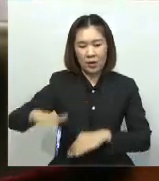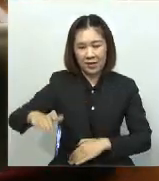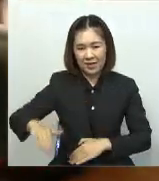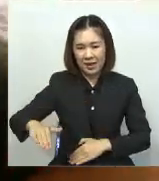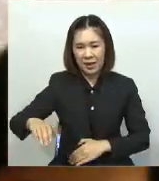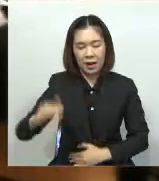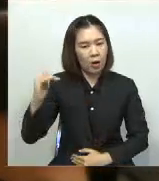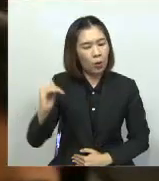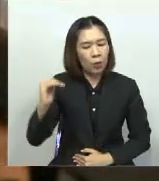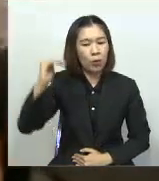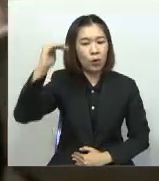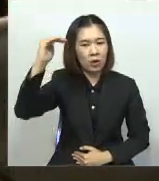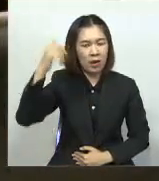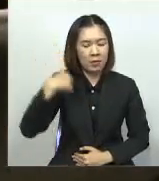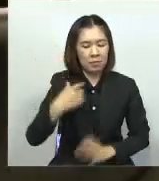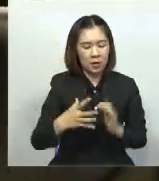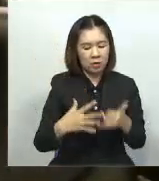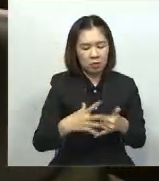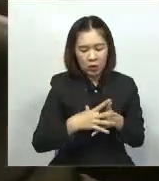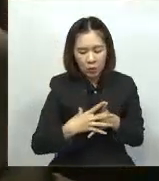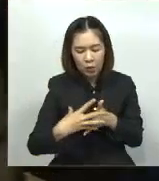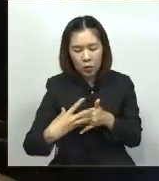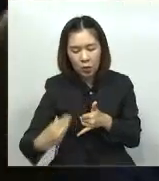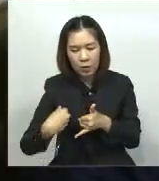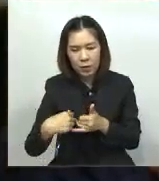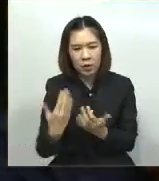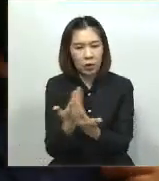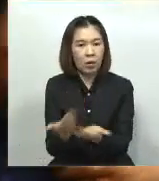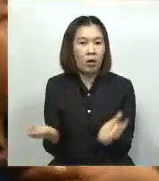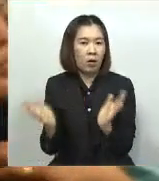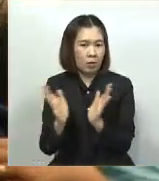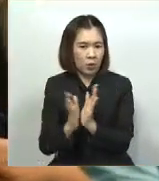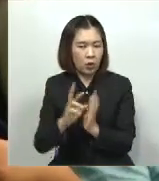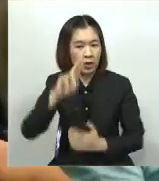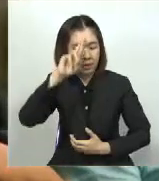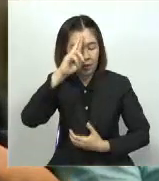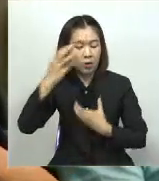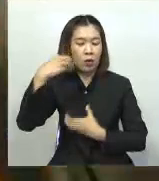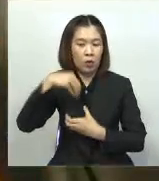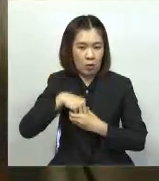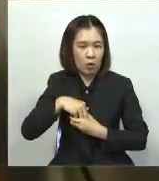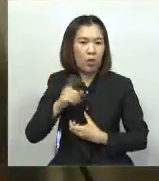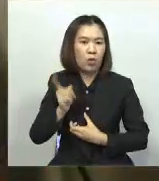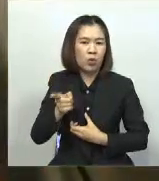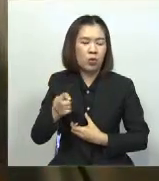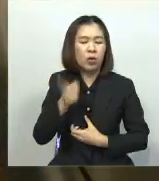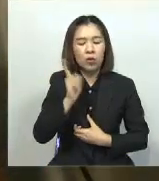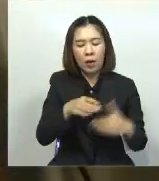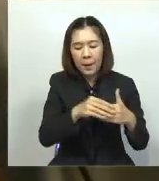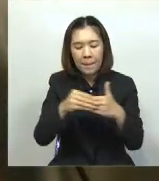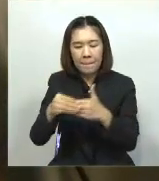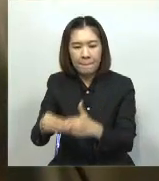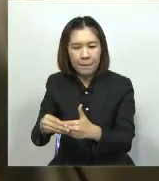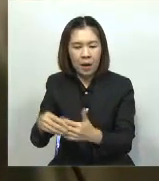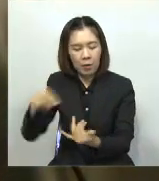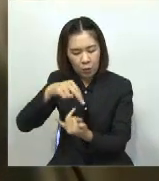ในเด็กค่ะมักจะติดต่อจากคนใกล้ชิดซึ่งหากพบว่ามีครอบครัวที่มีผู้ป่วยเป็นวัณโรคต้องพาเด็กไปหาห